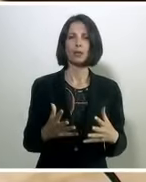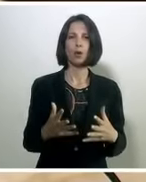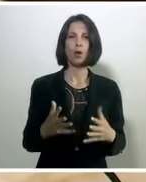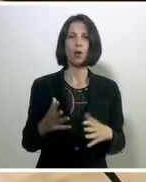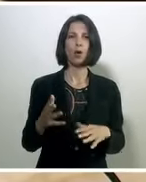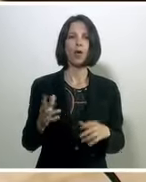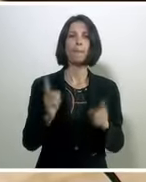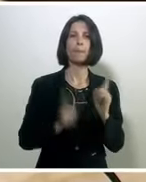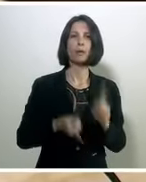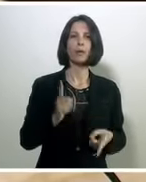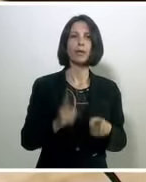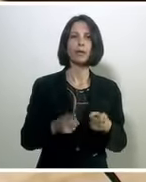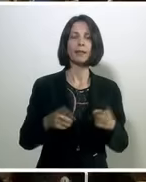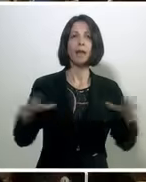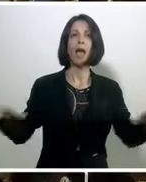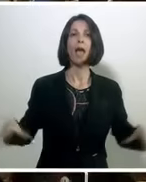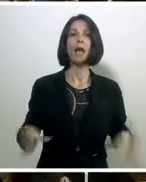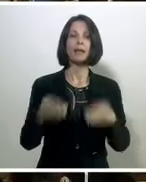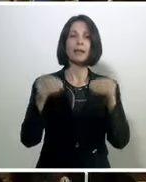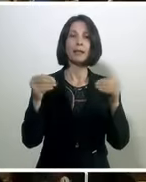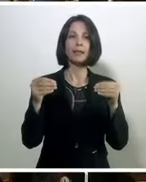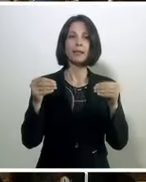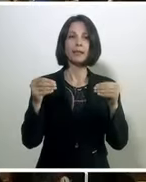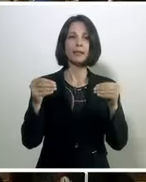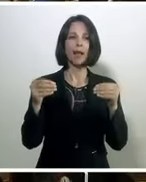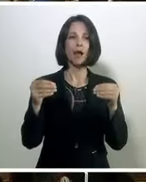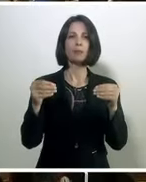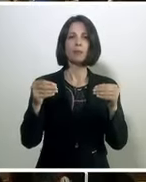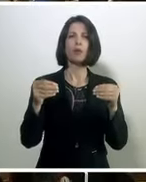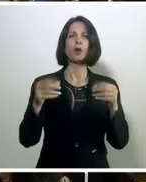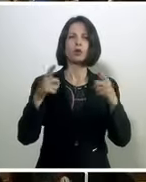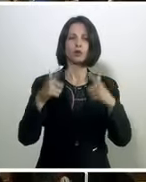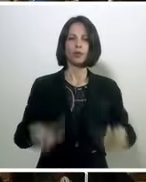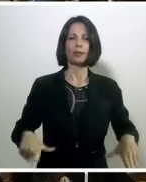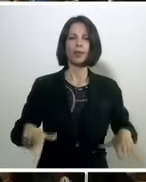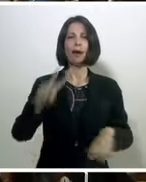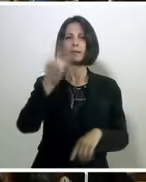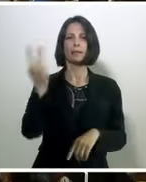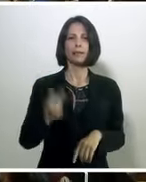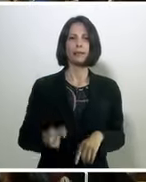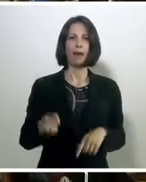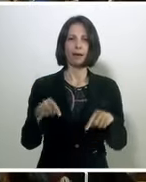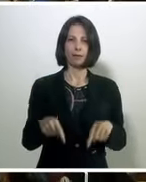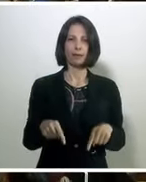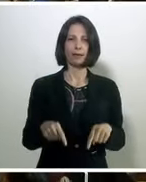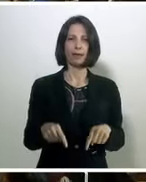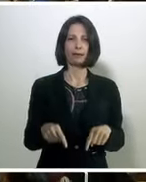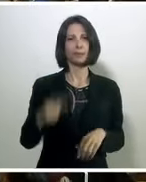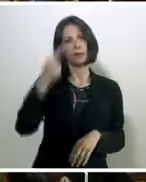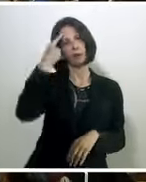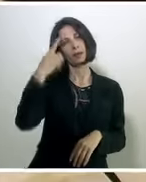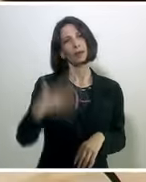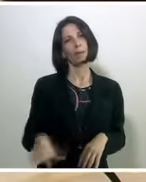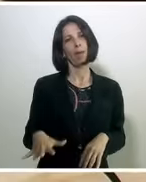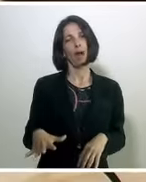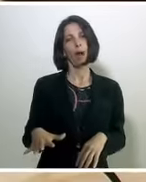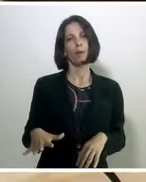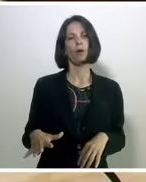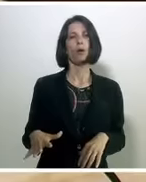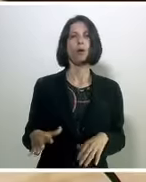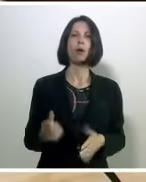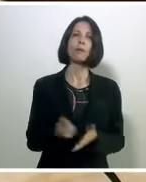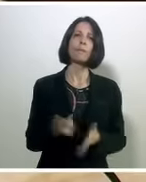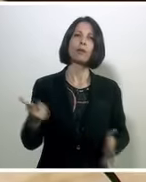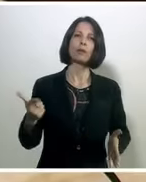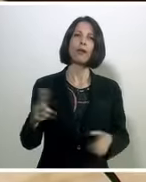trovato le prime radici nel tessuto civile della nostra città sappiamo quanto sia stata importante la